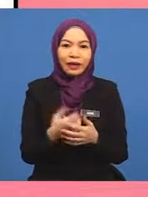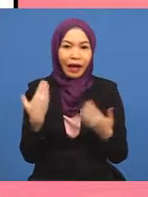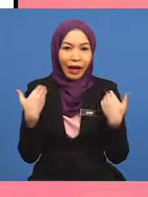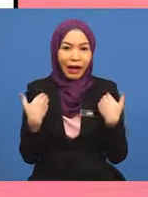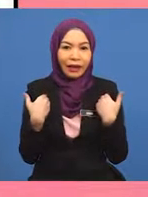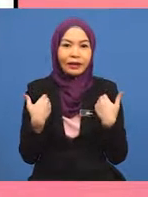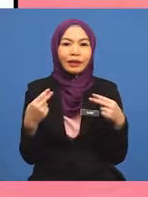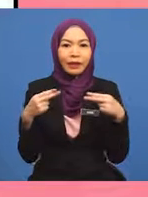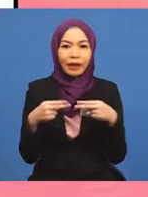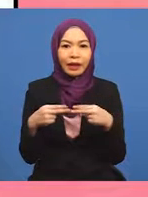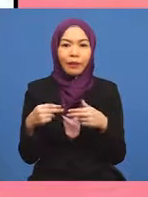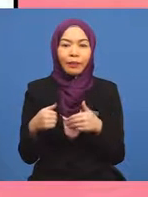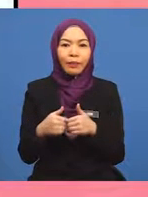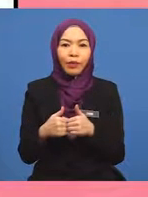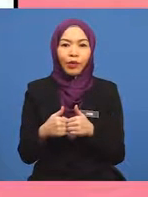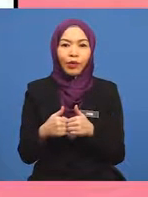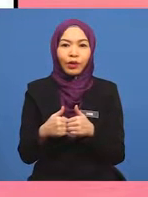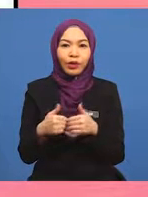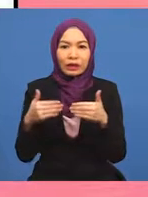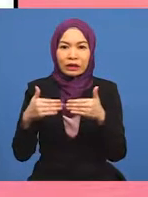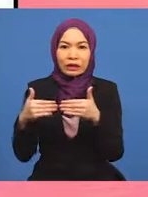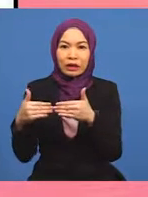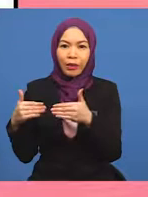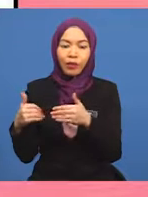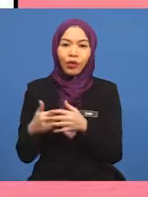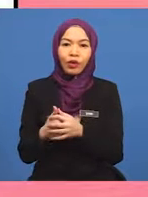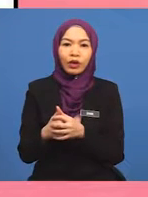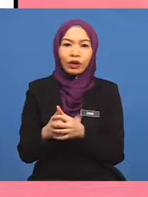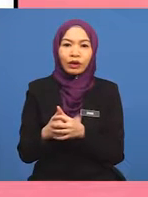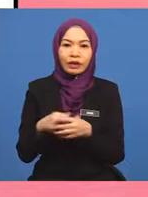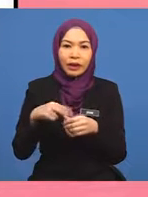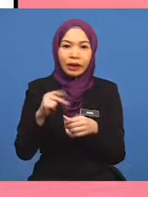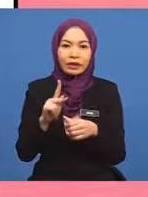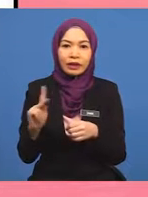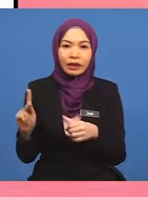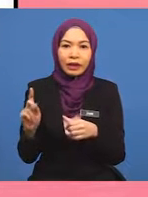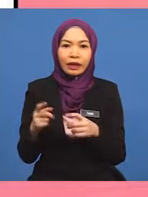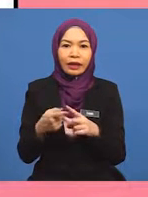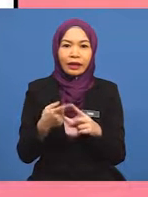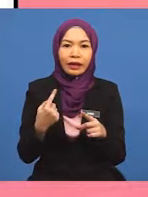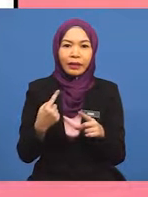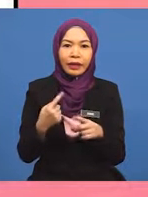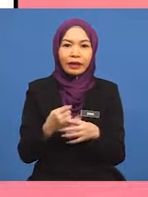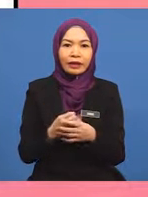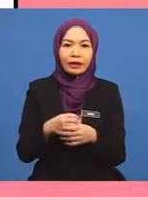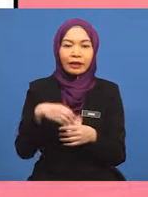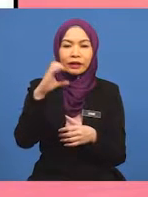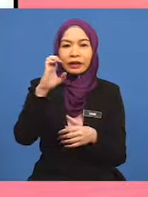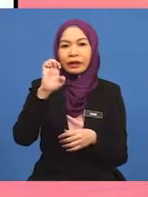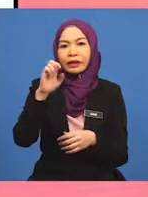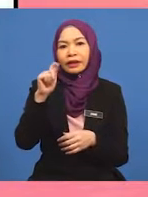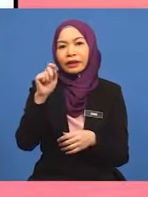Penyambung dihasilkan daripada cetakan pencetak 3D.